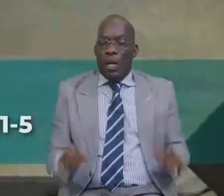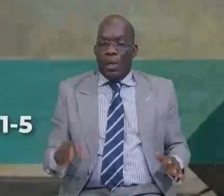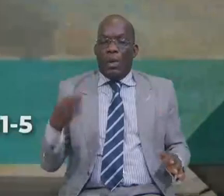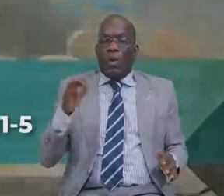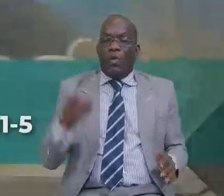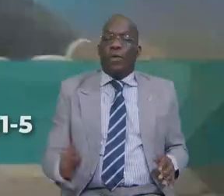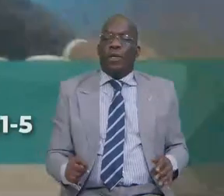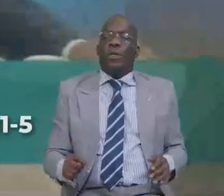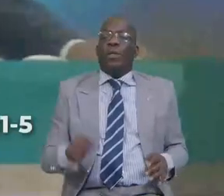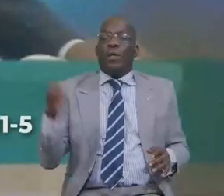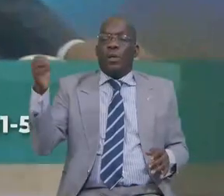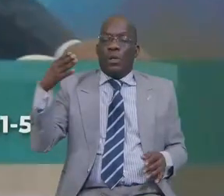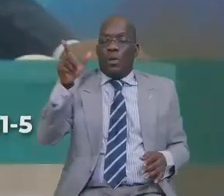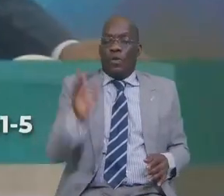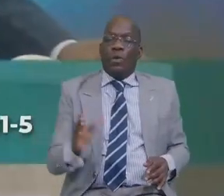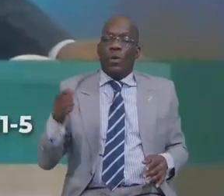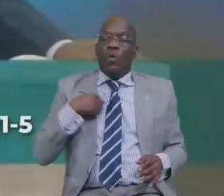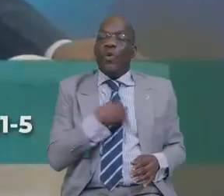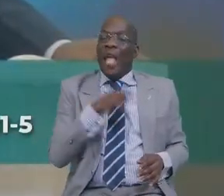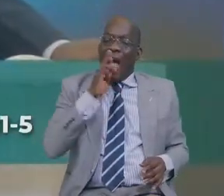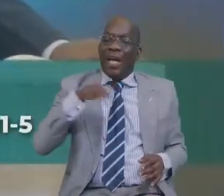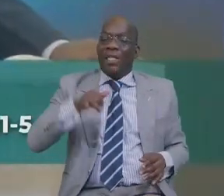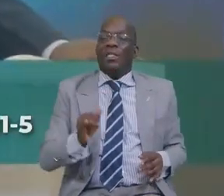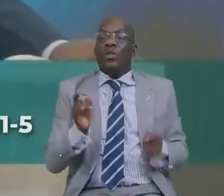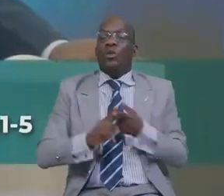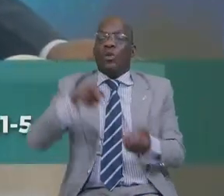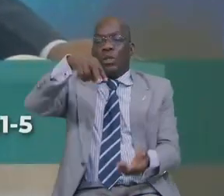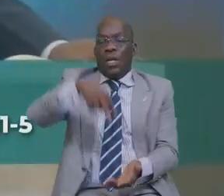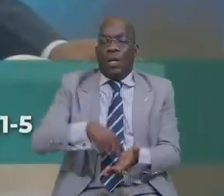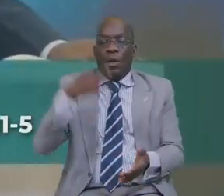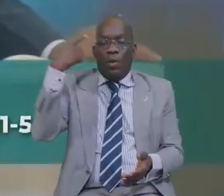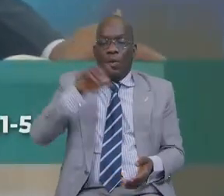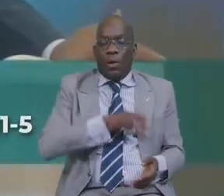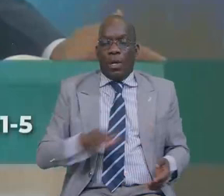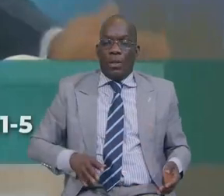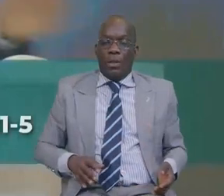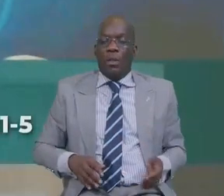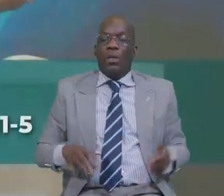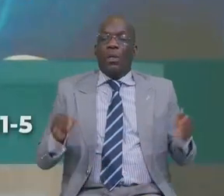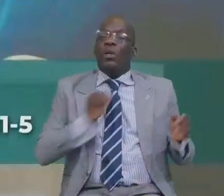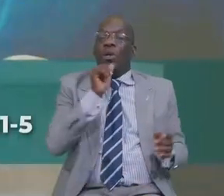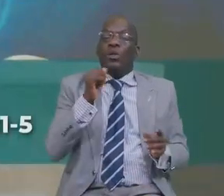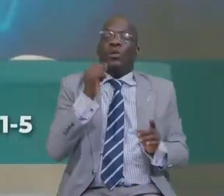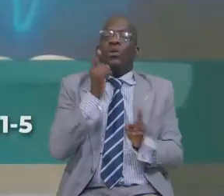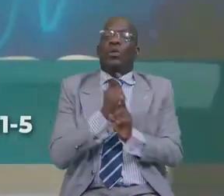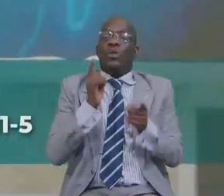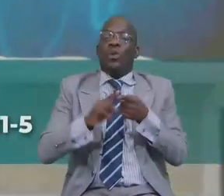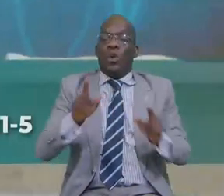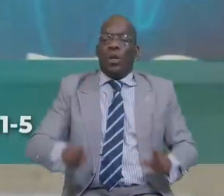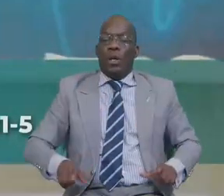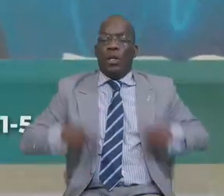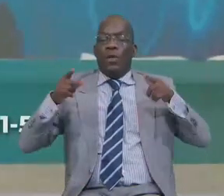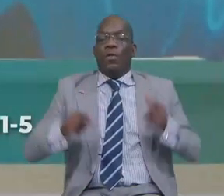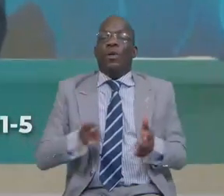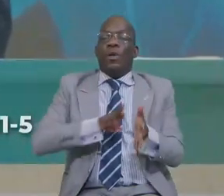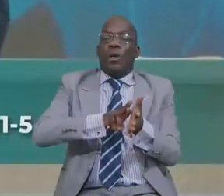nos vies. Mais nous devons contenir pour Christ. Pas seulement mener une bonne vie, c'est nécessaire. Nous devons mener dans la